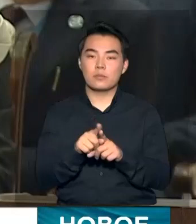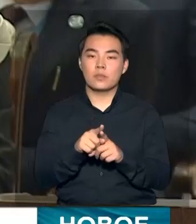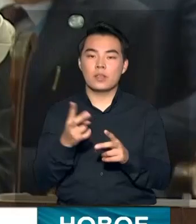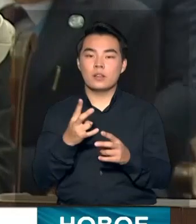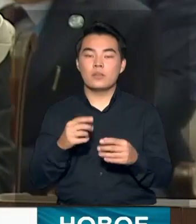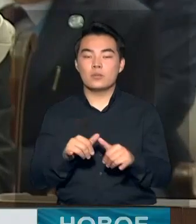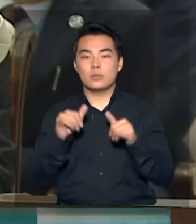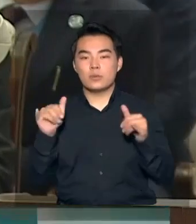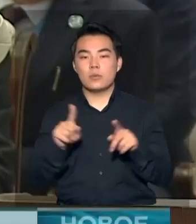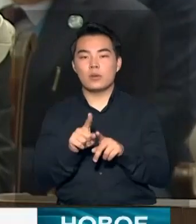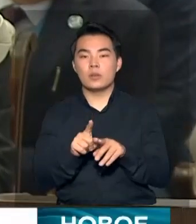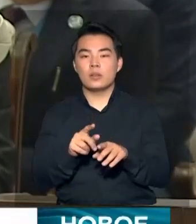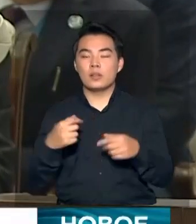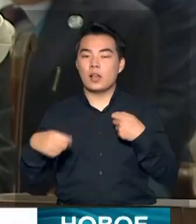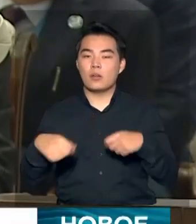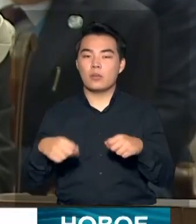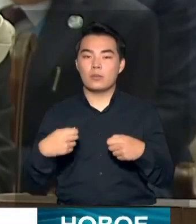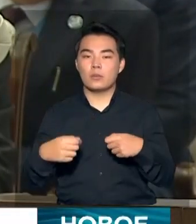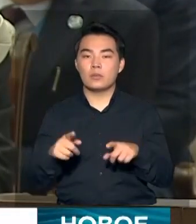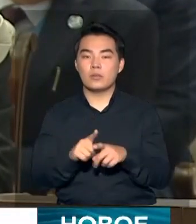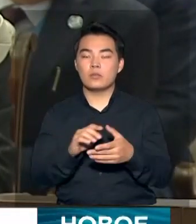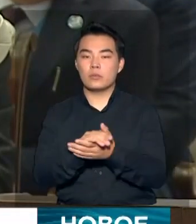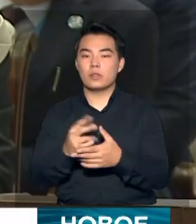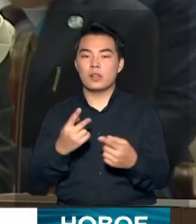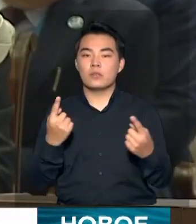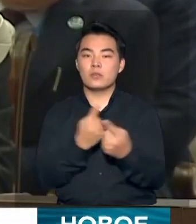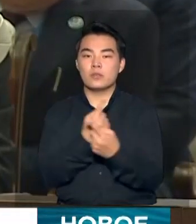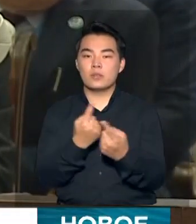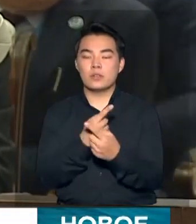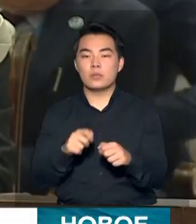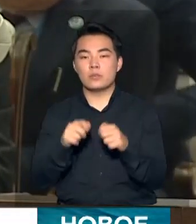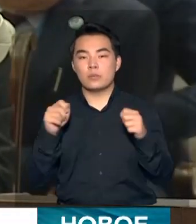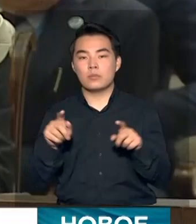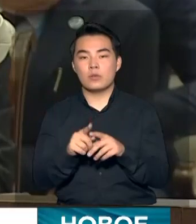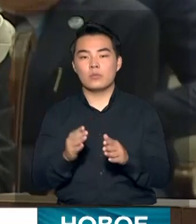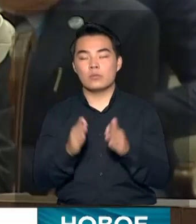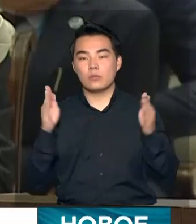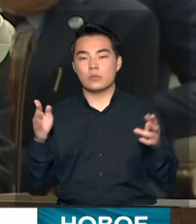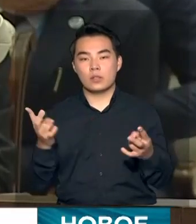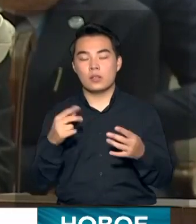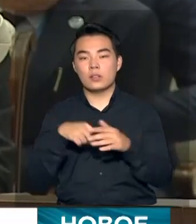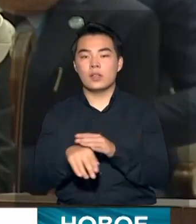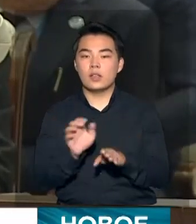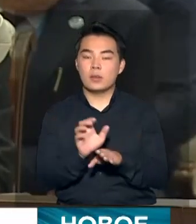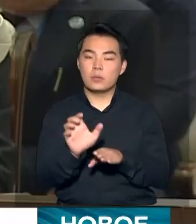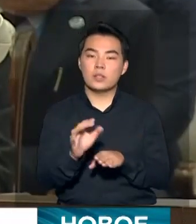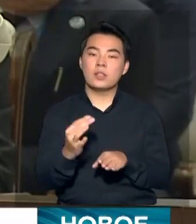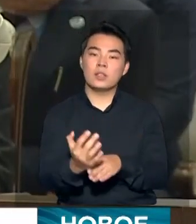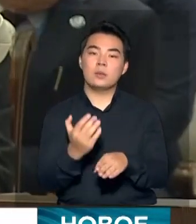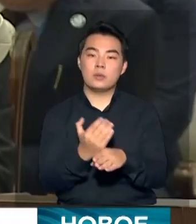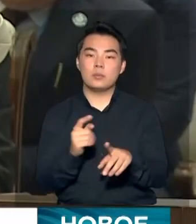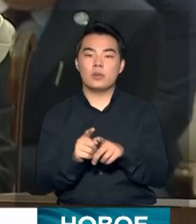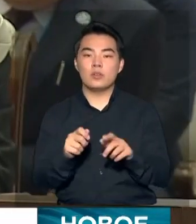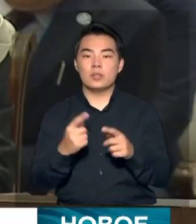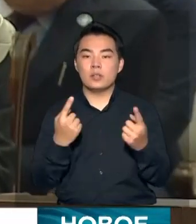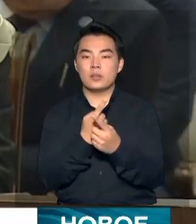отношений в рамках организации и нахождения новых цепочек поставок. С целью увеличения экспорта и импорта необходимо провести оптимизацию